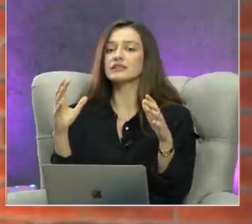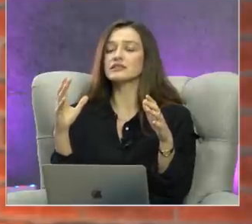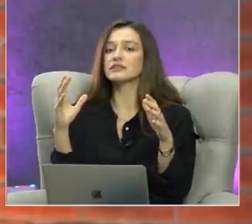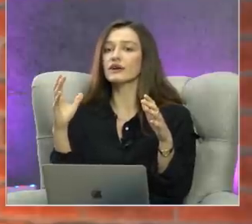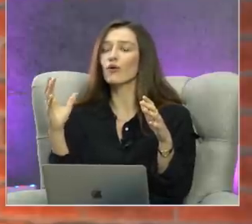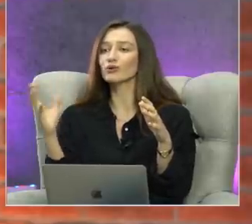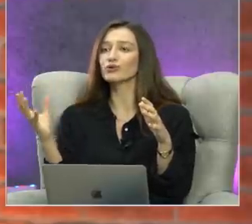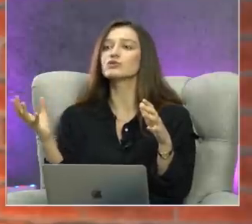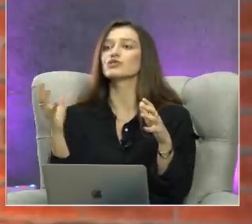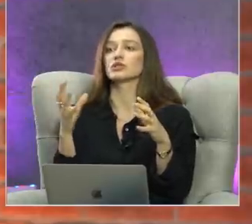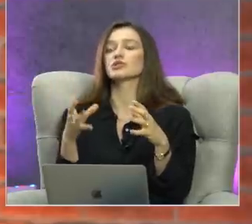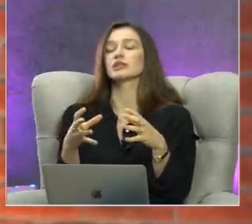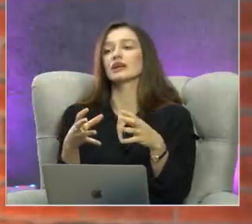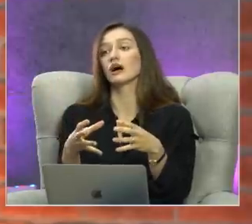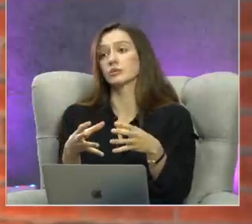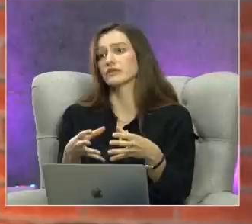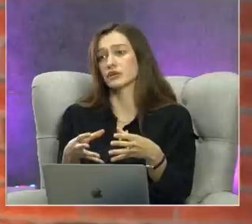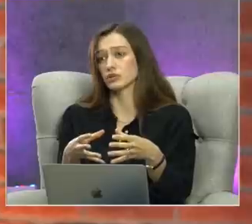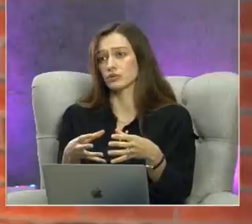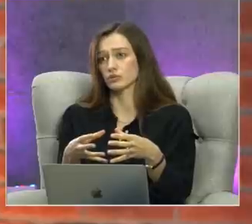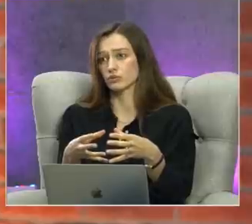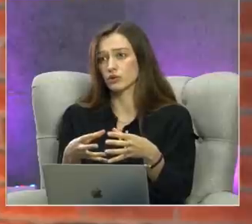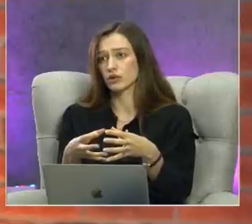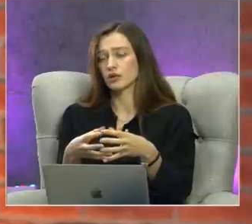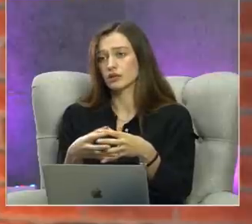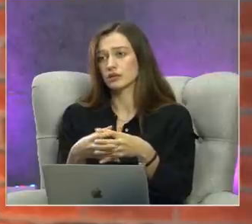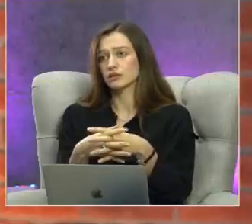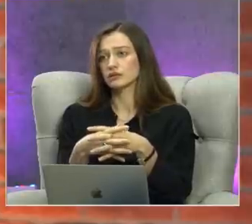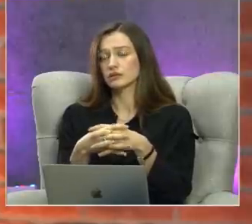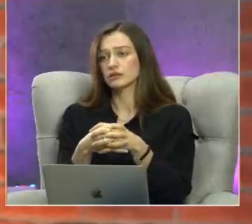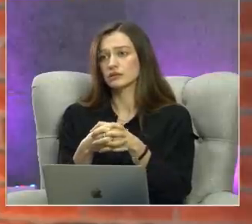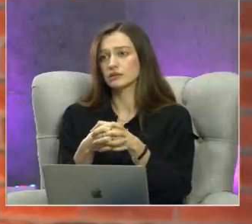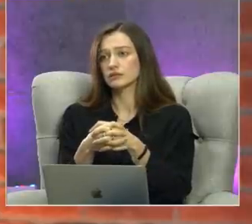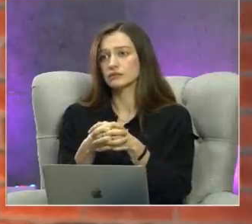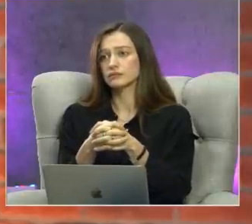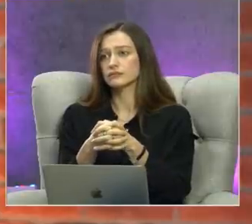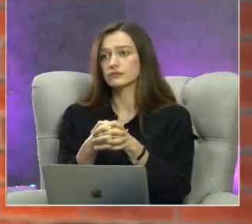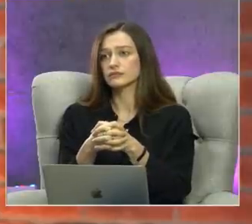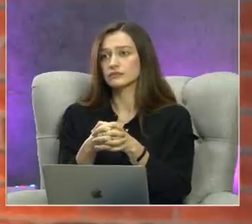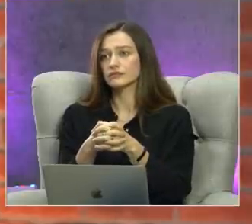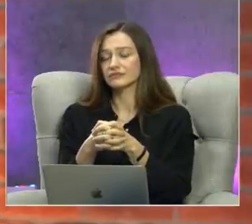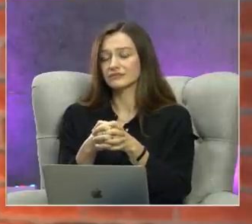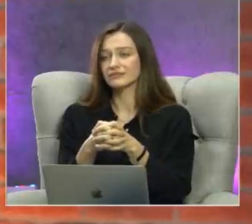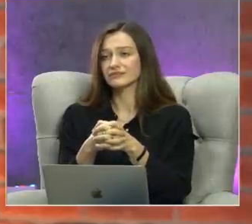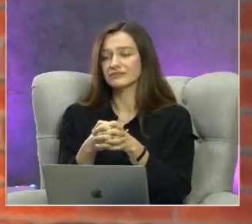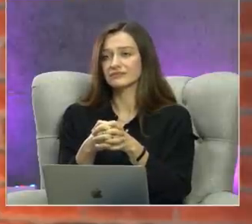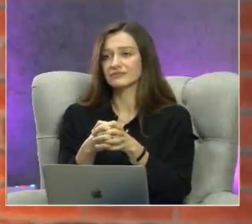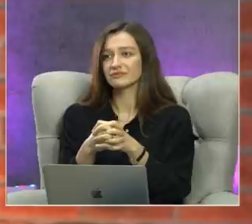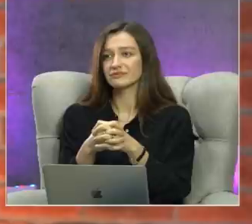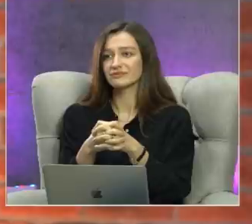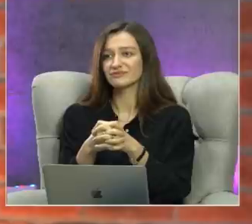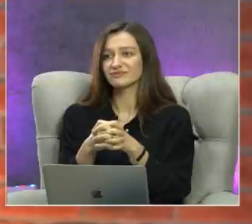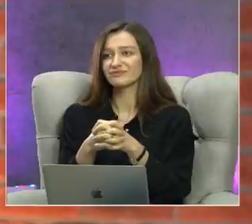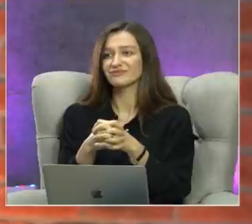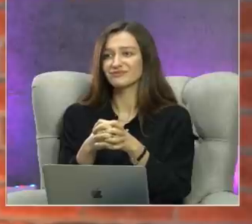dışındaki belirsizlikten korktuğumuz için içeride kalmayı tercih ediyoruz. Ya bir de bak büyük sorulara cevap veren herkes. Hadi biraz daha